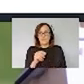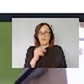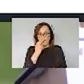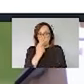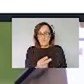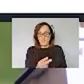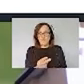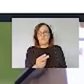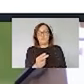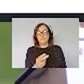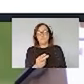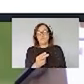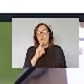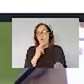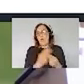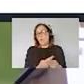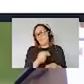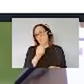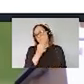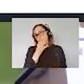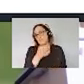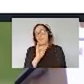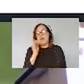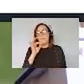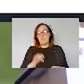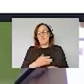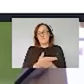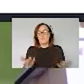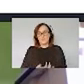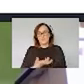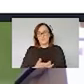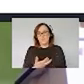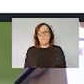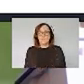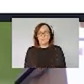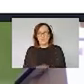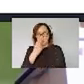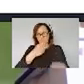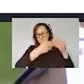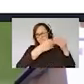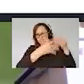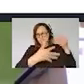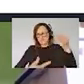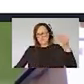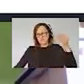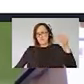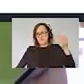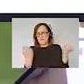możecie Państwo wejść i odpowiedzieć mi na pytanie, jak się Państwo czujecie. Zobaczcie Państwo, że ja mam w tej chwili